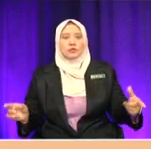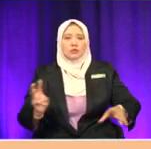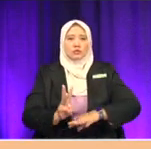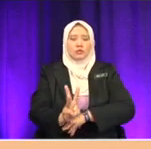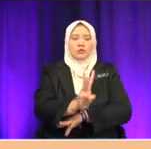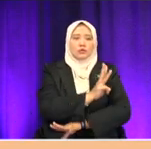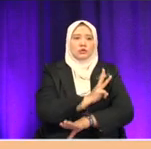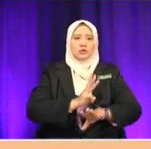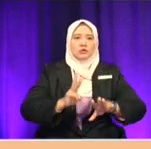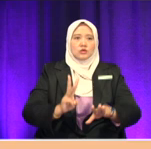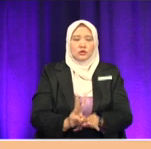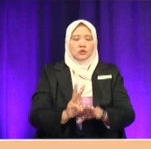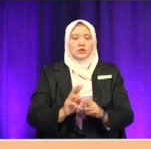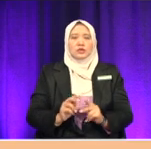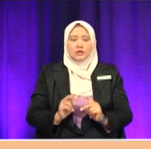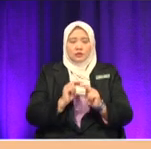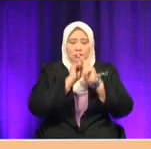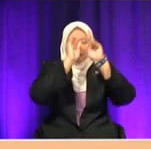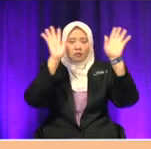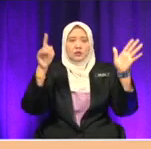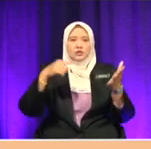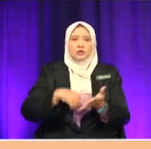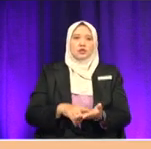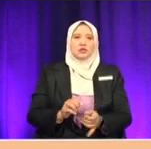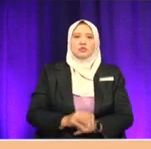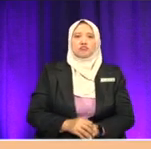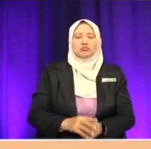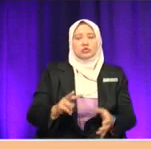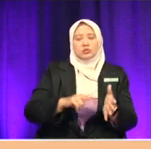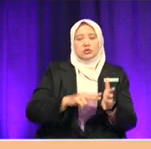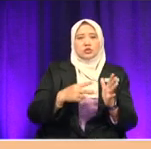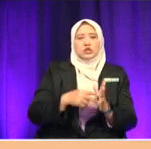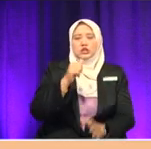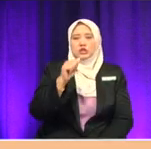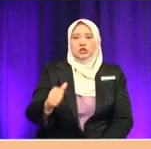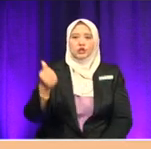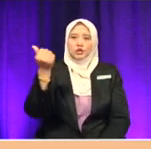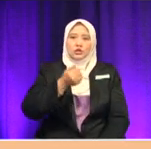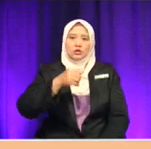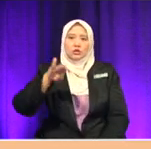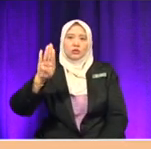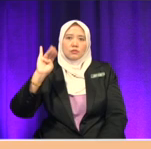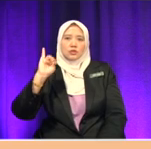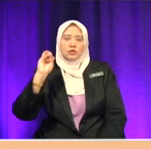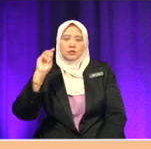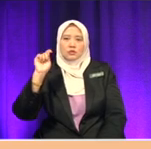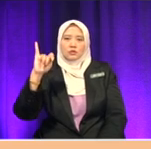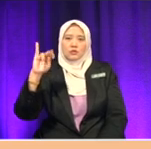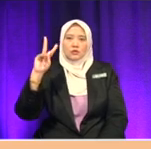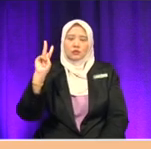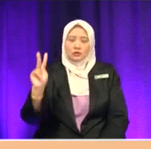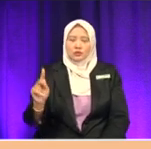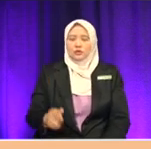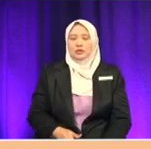Ini menunjukkan antibiotik berjaya membunuh lebih banyak bakteria. Okey, mari kita pergi kepada soalan